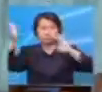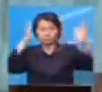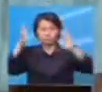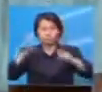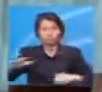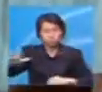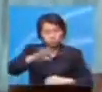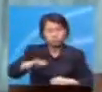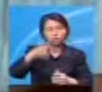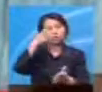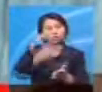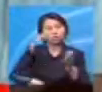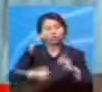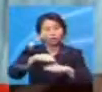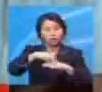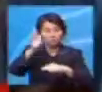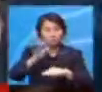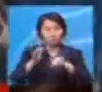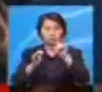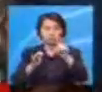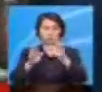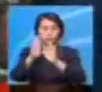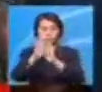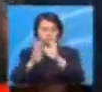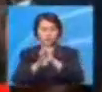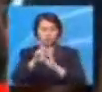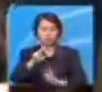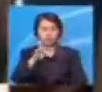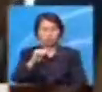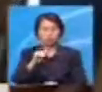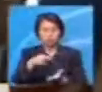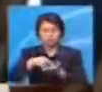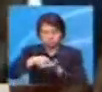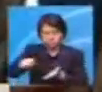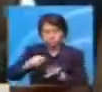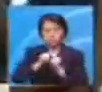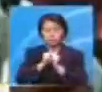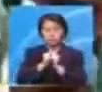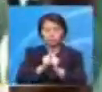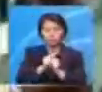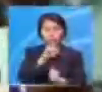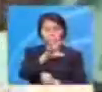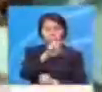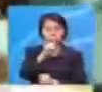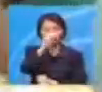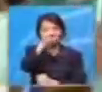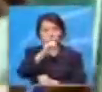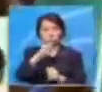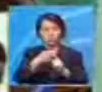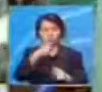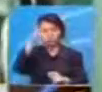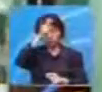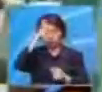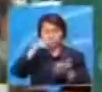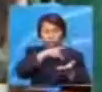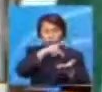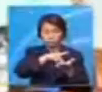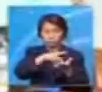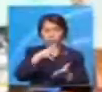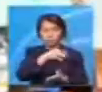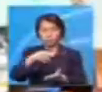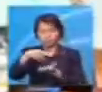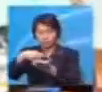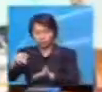dianggarkan menelang kos lebih R bilion ia dibiayai bersama iaitu 50% daripada kerajaan pusat